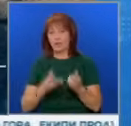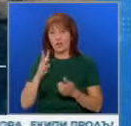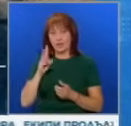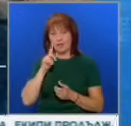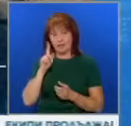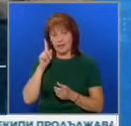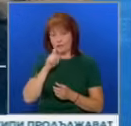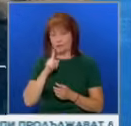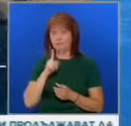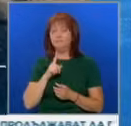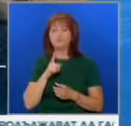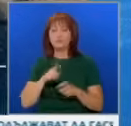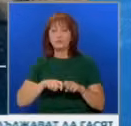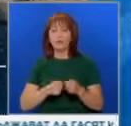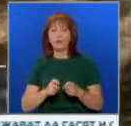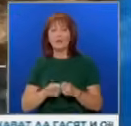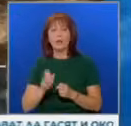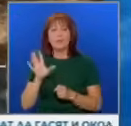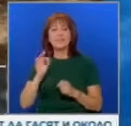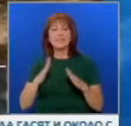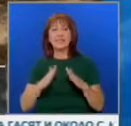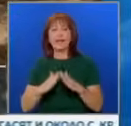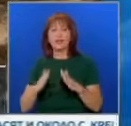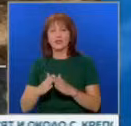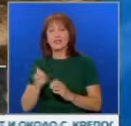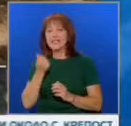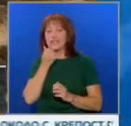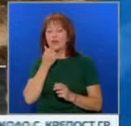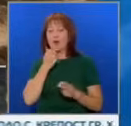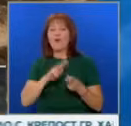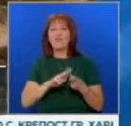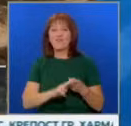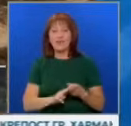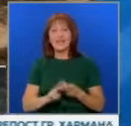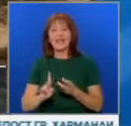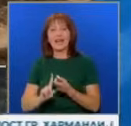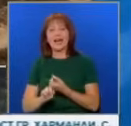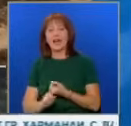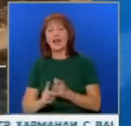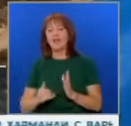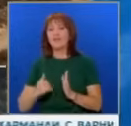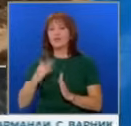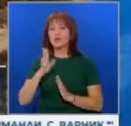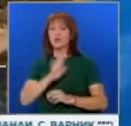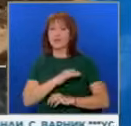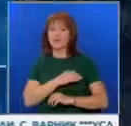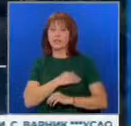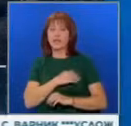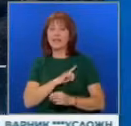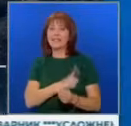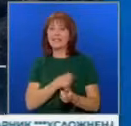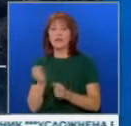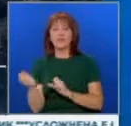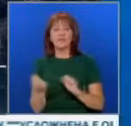ден. Огнената стихия унищожи 50 къщи в селата Воден и Крайново. Високите температури и силния вятър